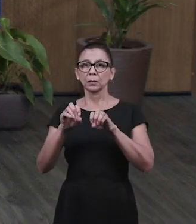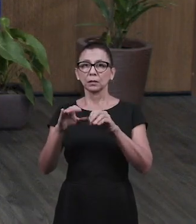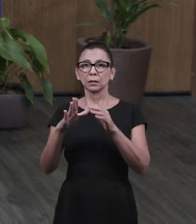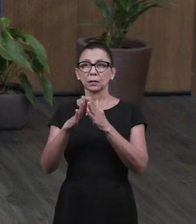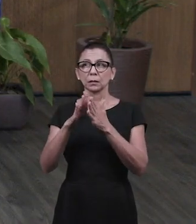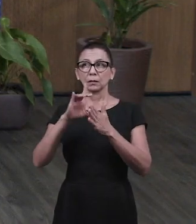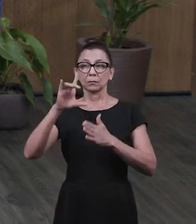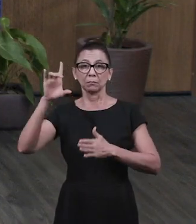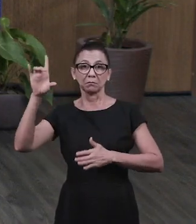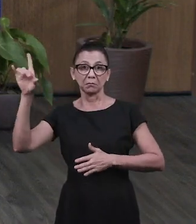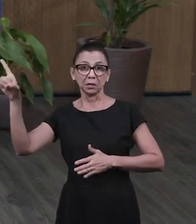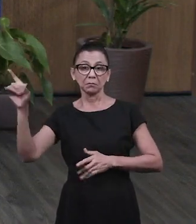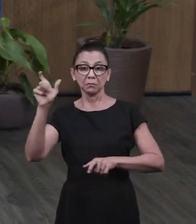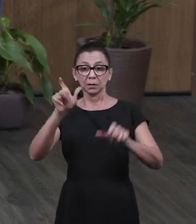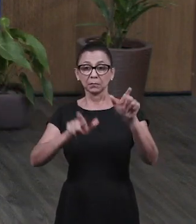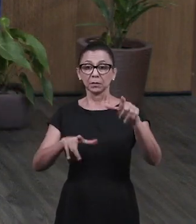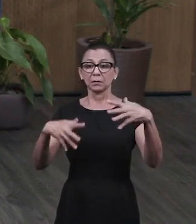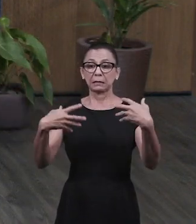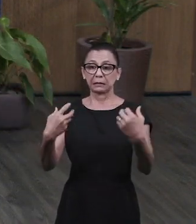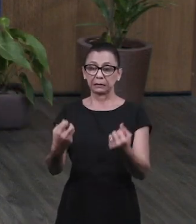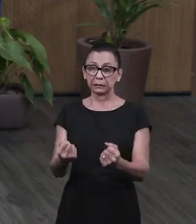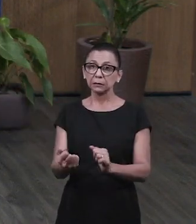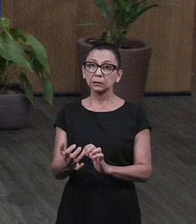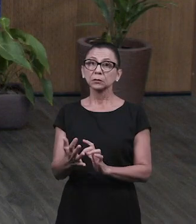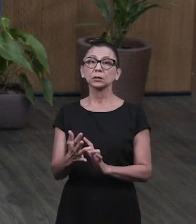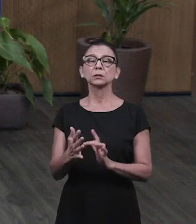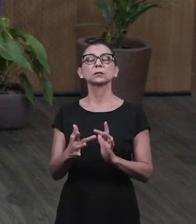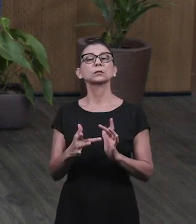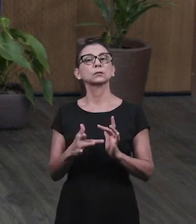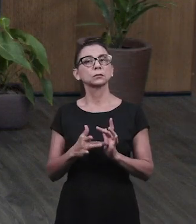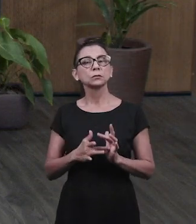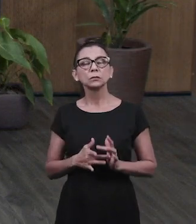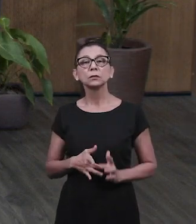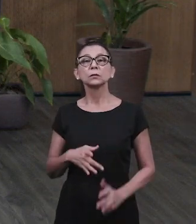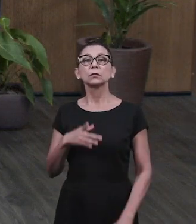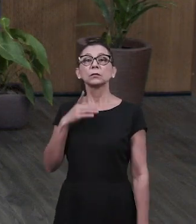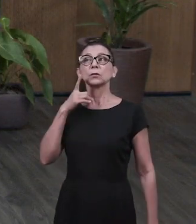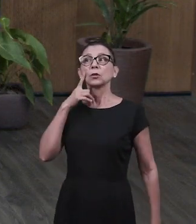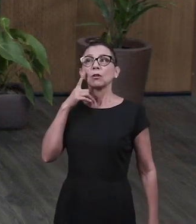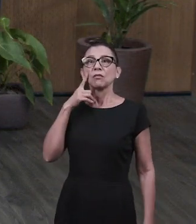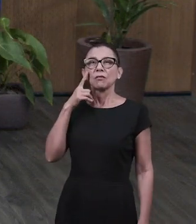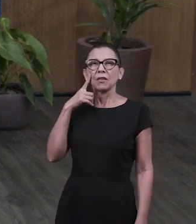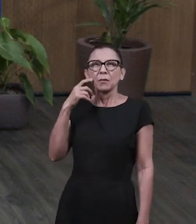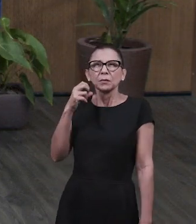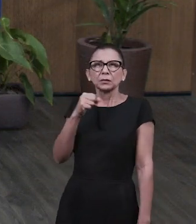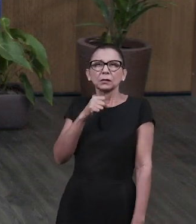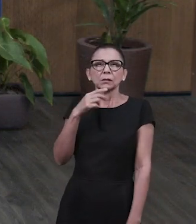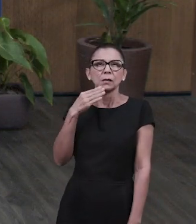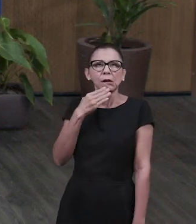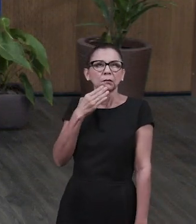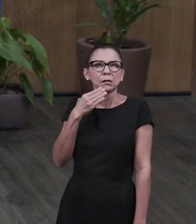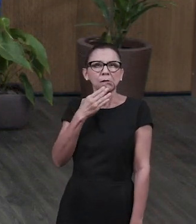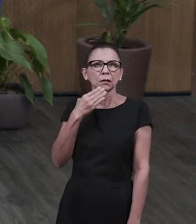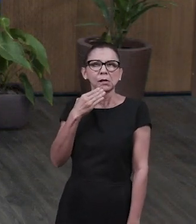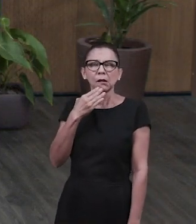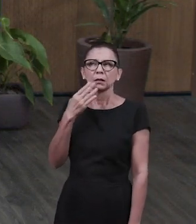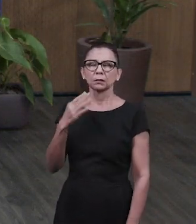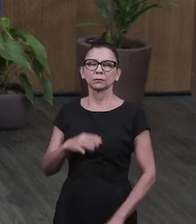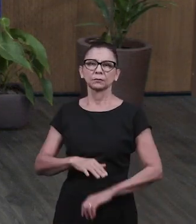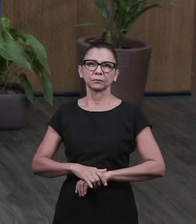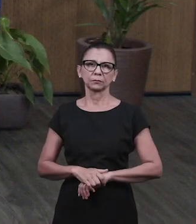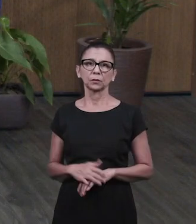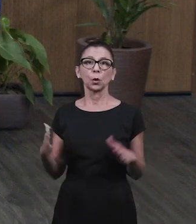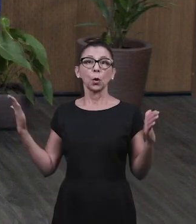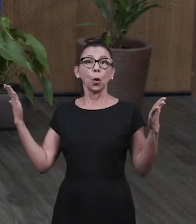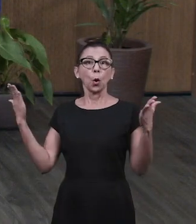en prêchant la parole. Des personnes se sont converties, ont accepté le Seigneur Jésus. Ici, nous voyons des